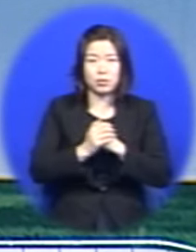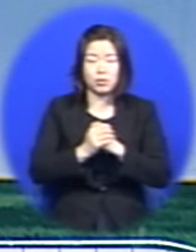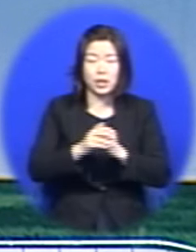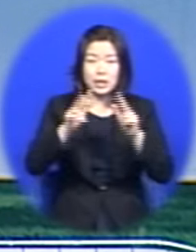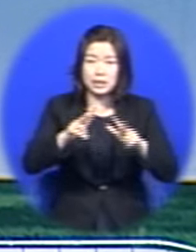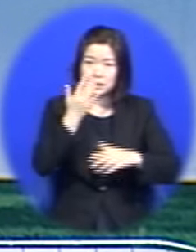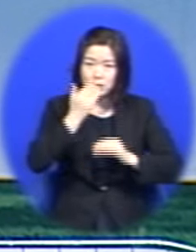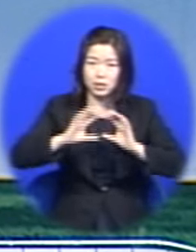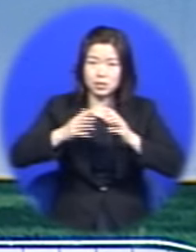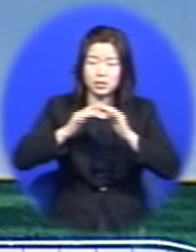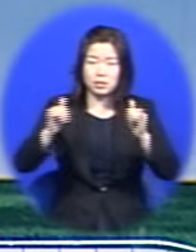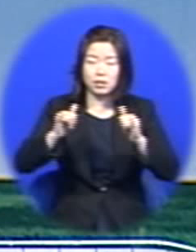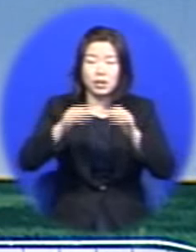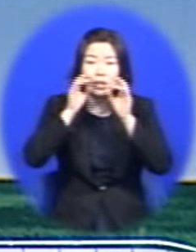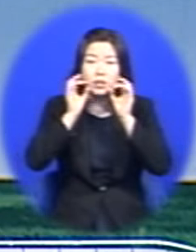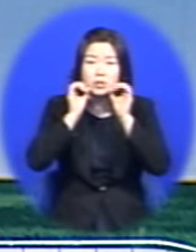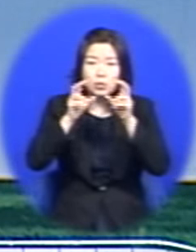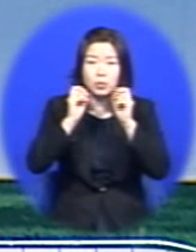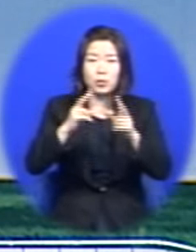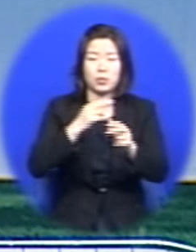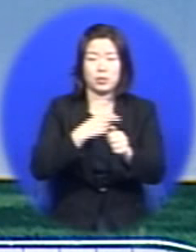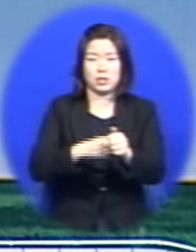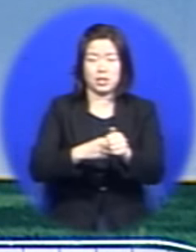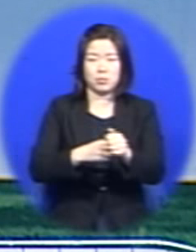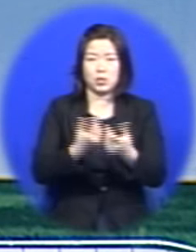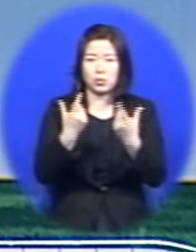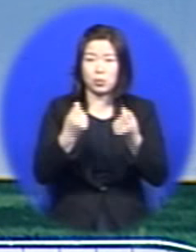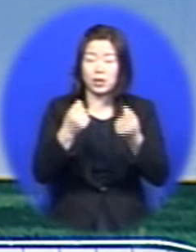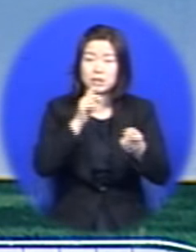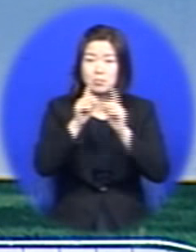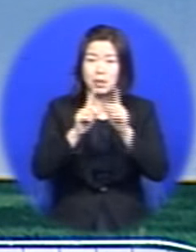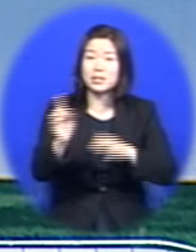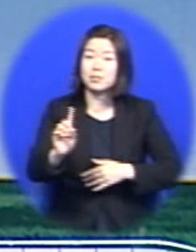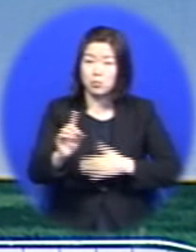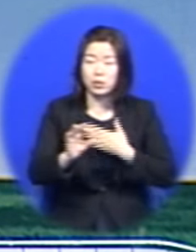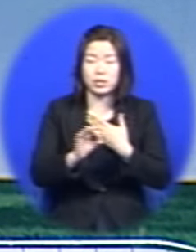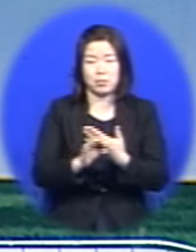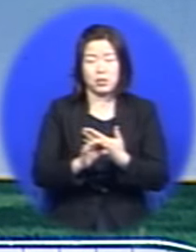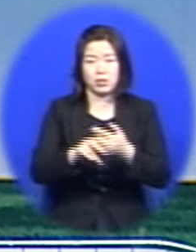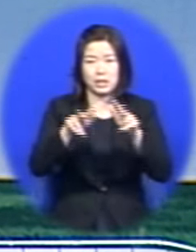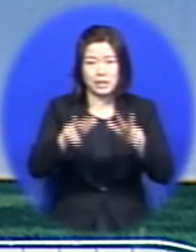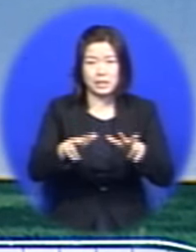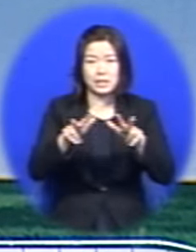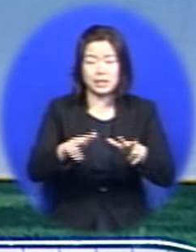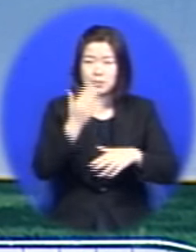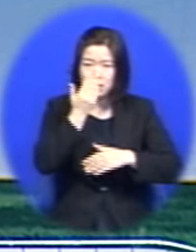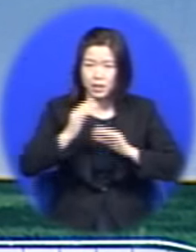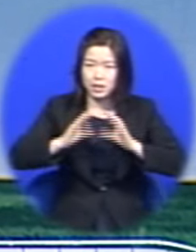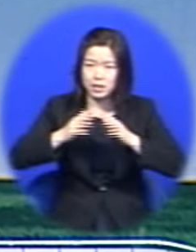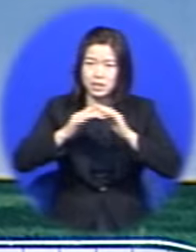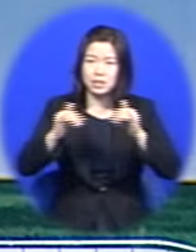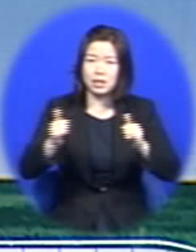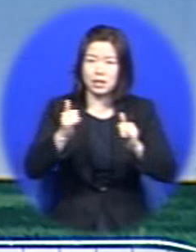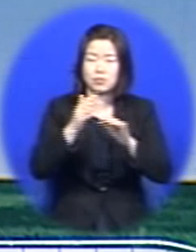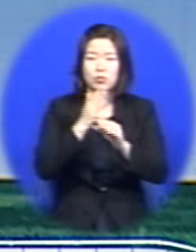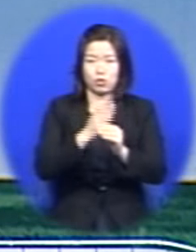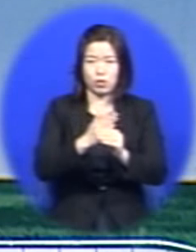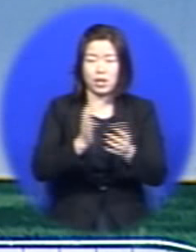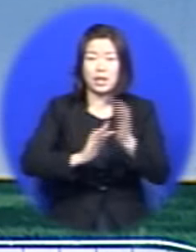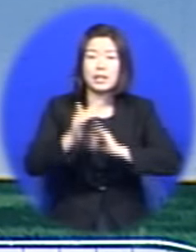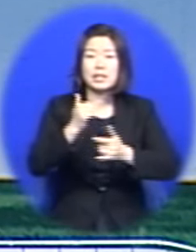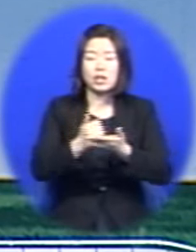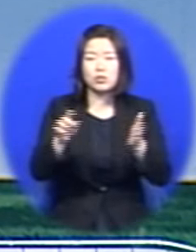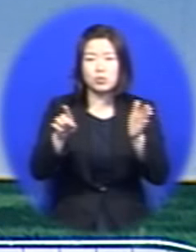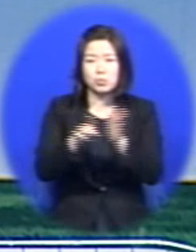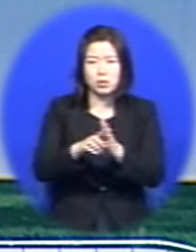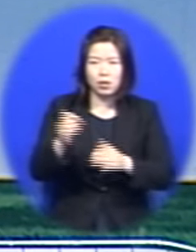이스라엘 선교사님들이 이구동성으로 하는 이야기가, 지금 이 이스라엘 사람들 중에 예수를 믿는